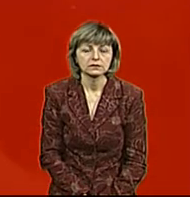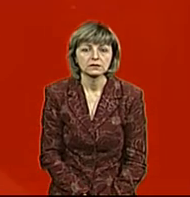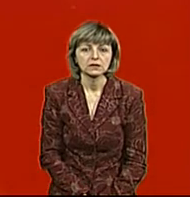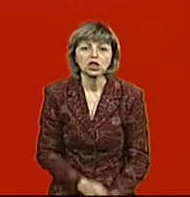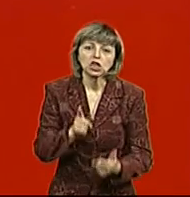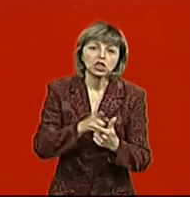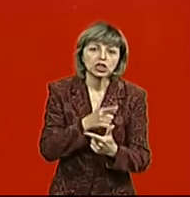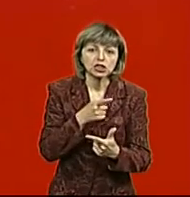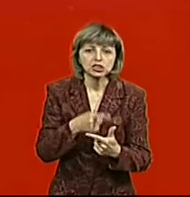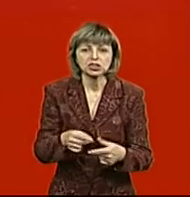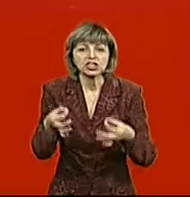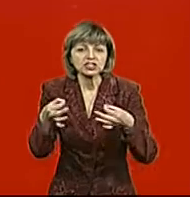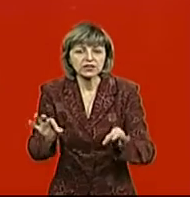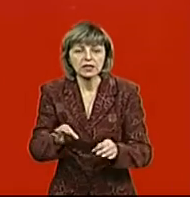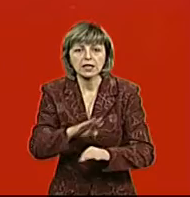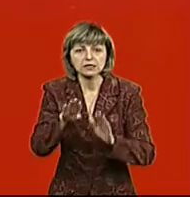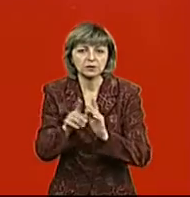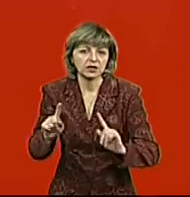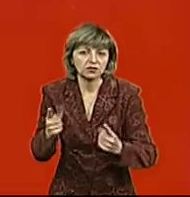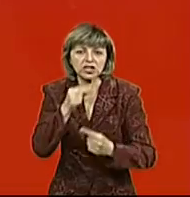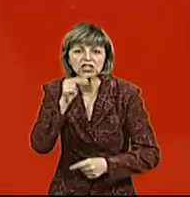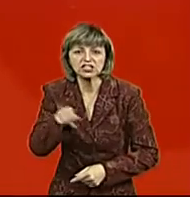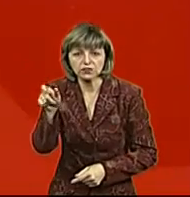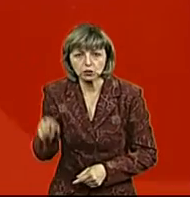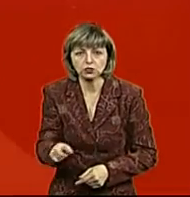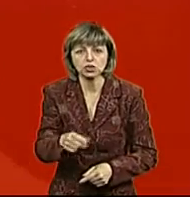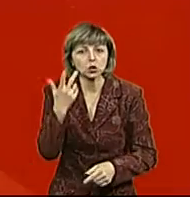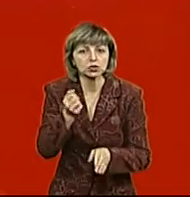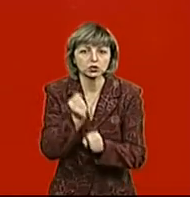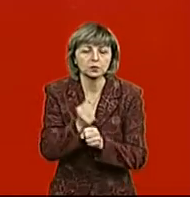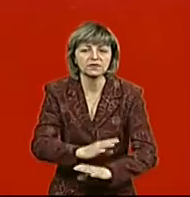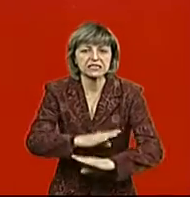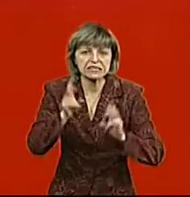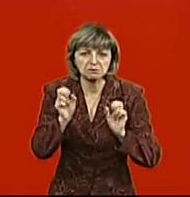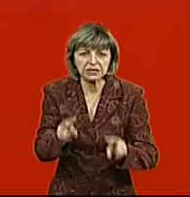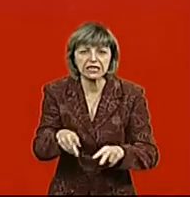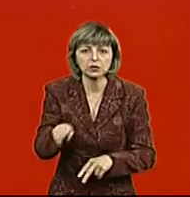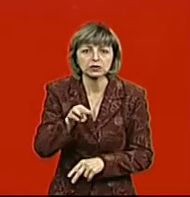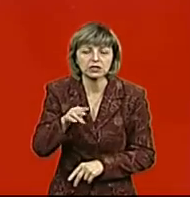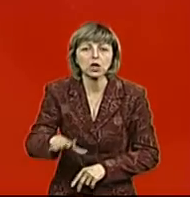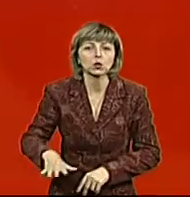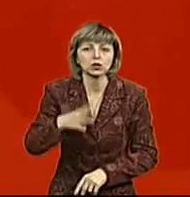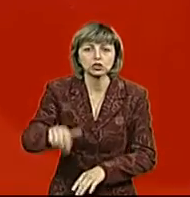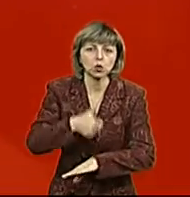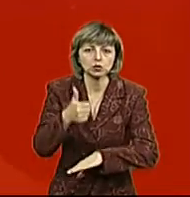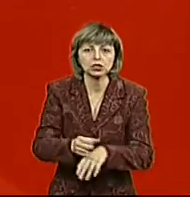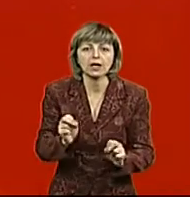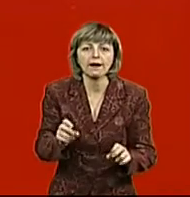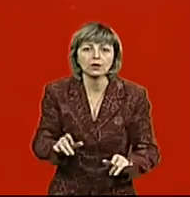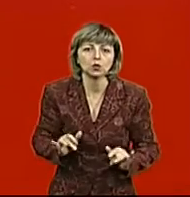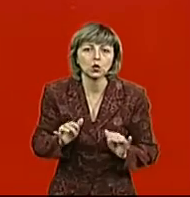Чи звільняти з-під варти обвинуваченого у скоєнні смертельної ДТП колишнього очільника карного розшуку Волині вирішував